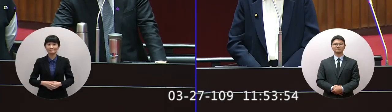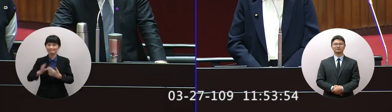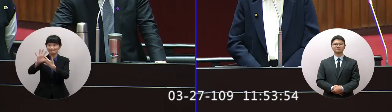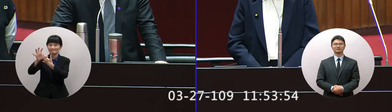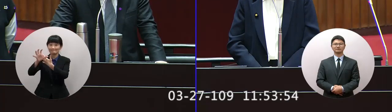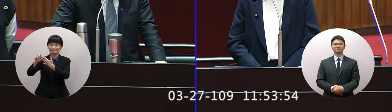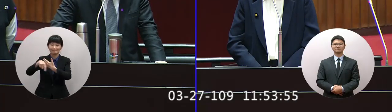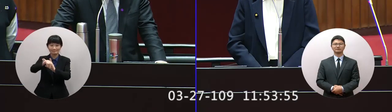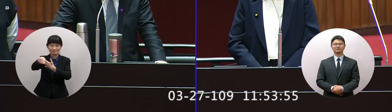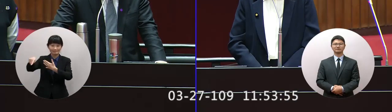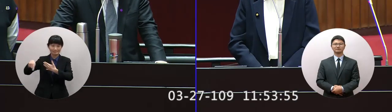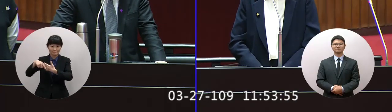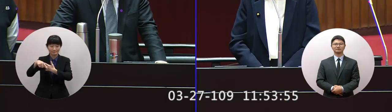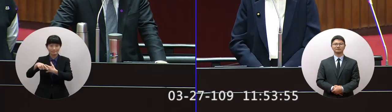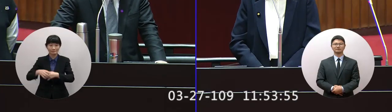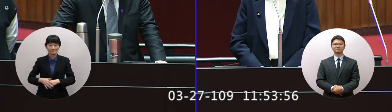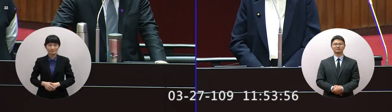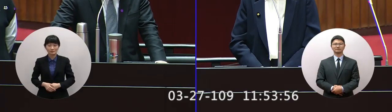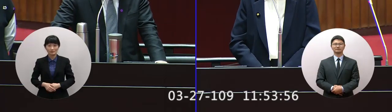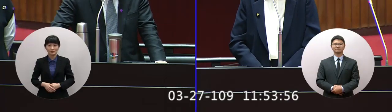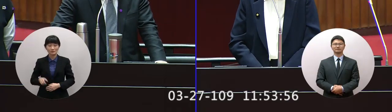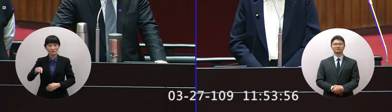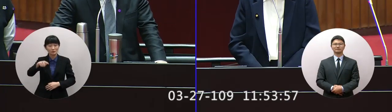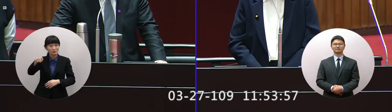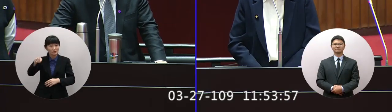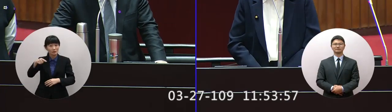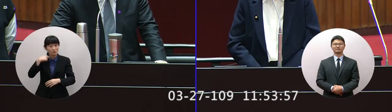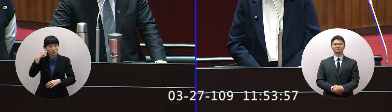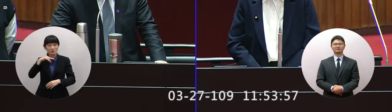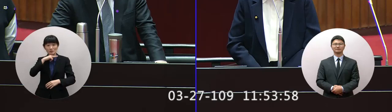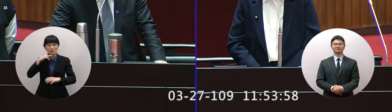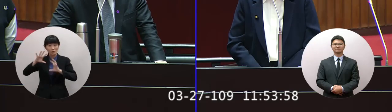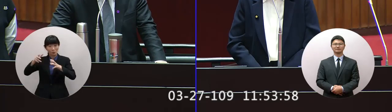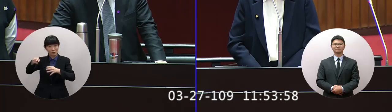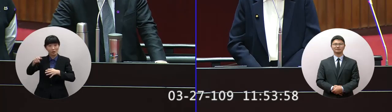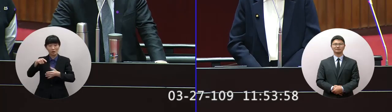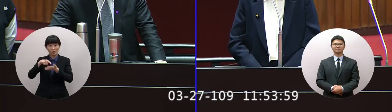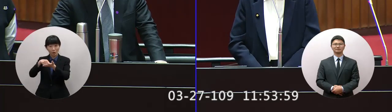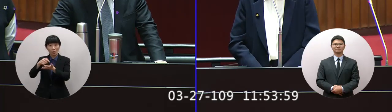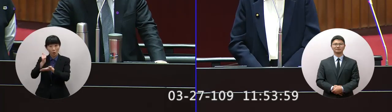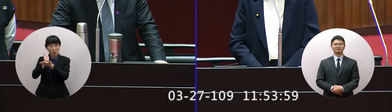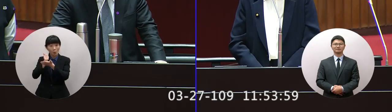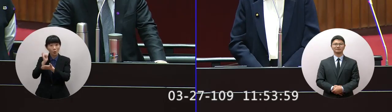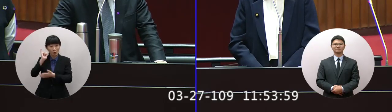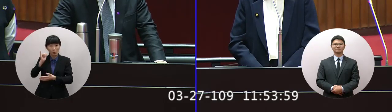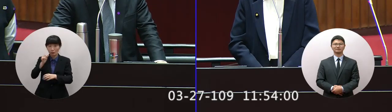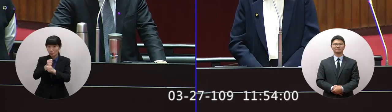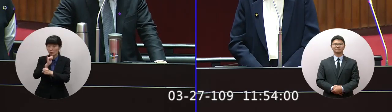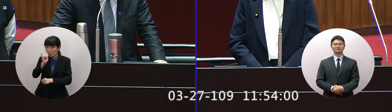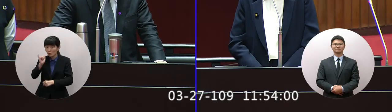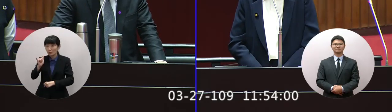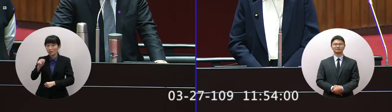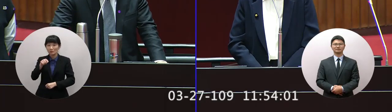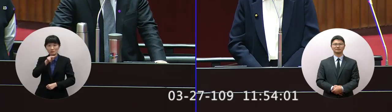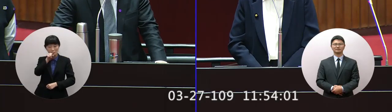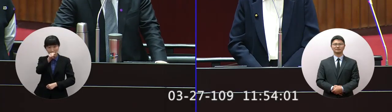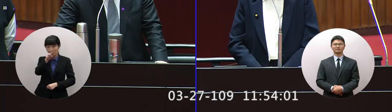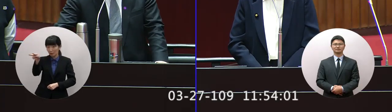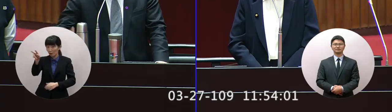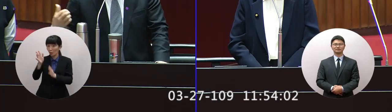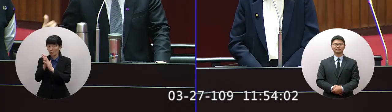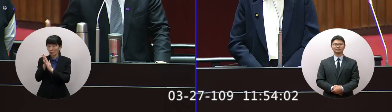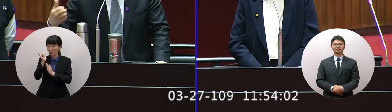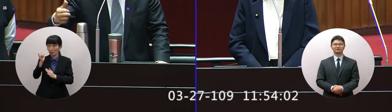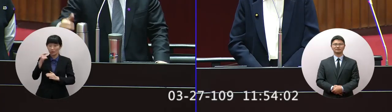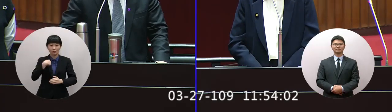外，他30%可以工作，如果英国有成功的例子，为委员所肯定的话，那我